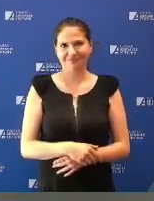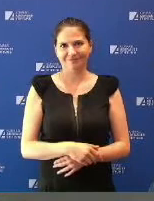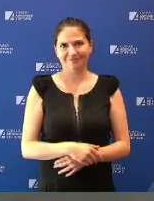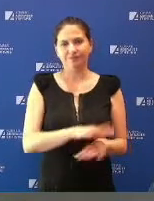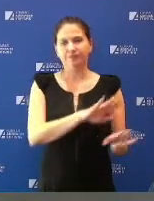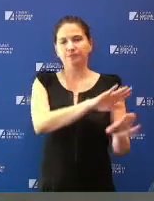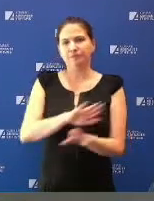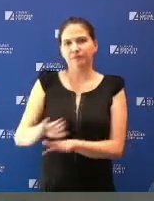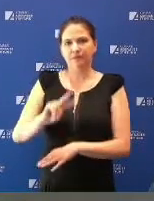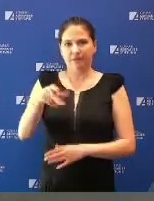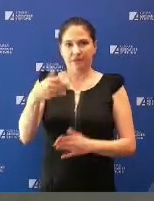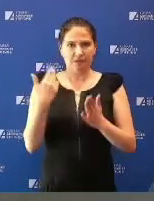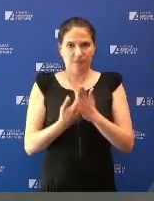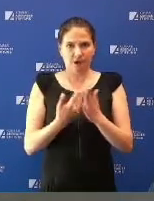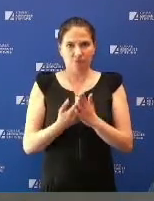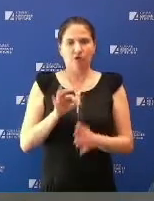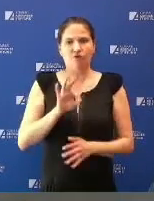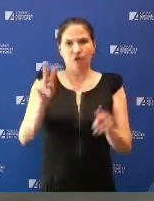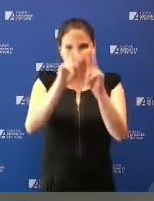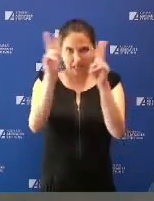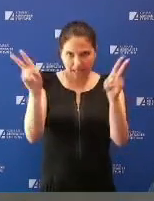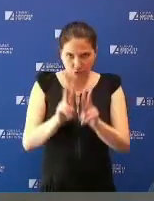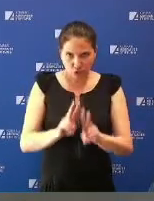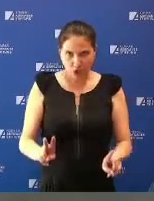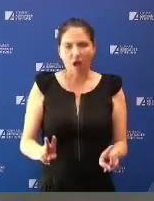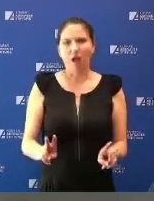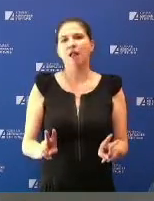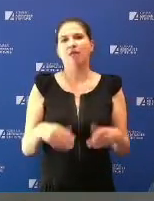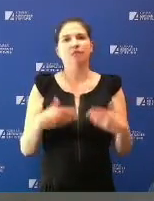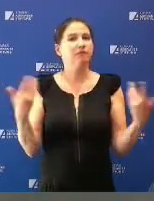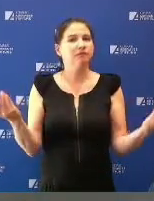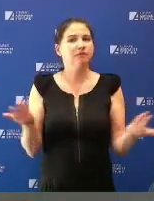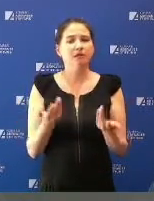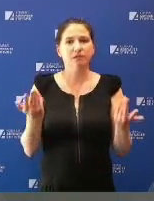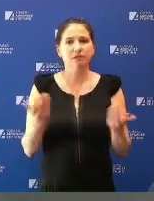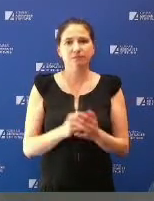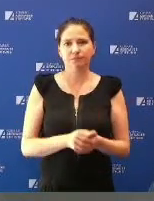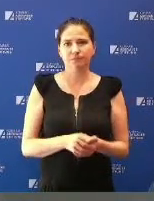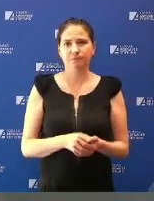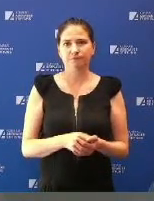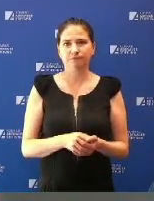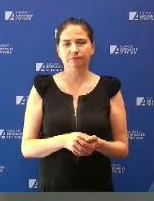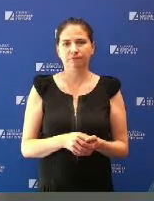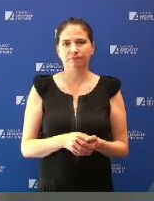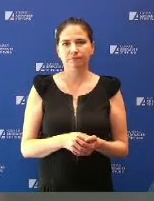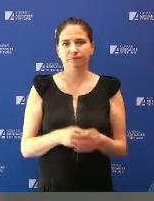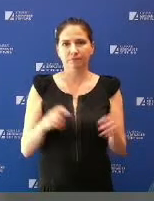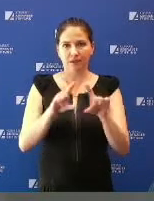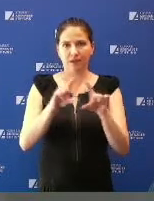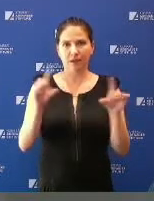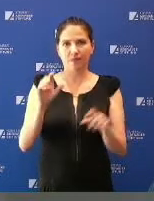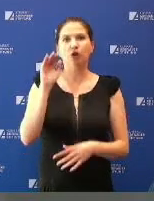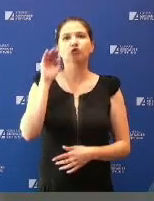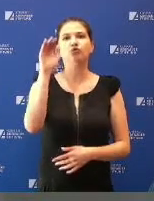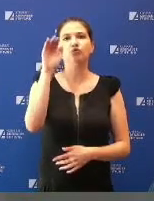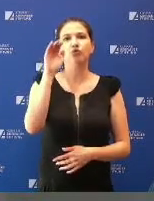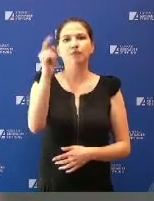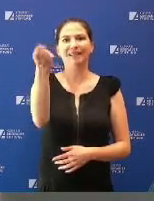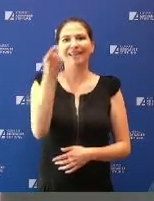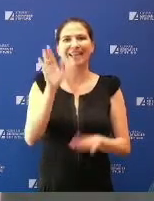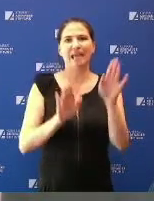Ein zweites Beispiel für Internationalität ist unsere Beschäftigung mit dem Thema Zukunft der